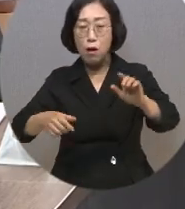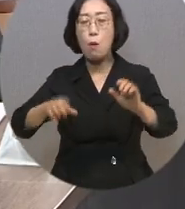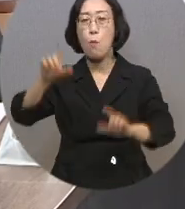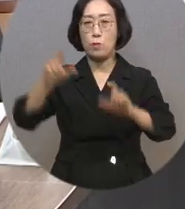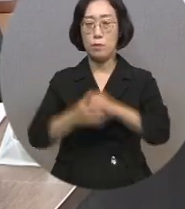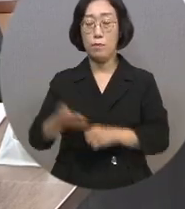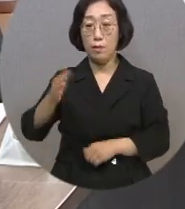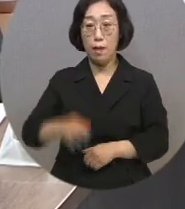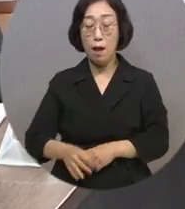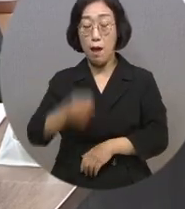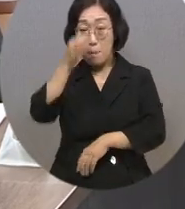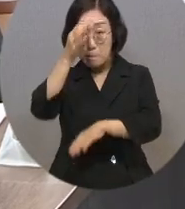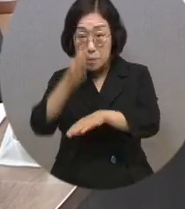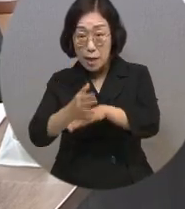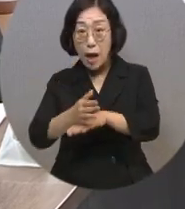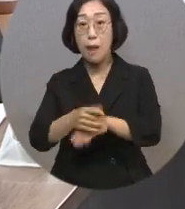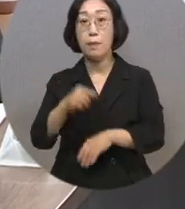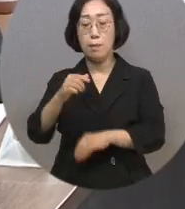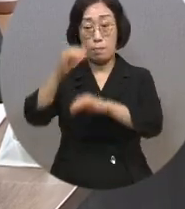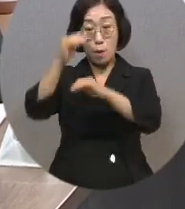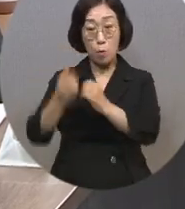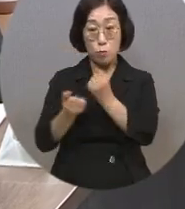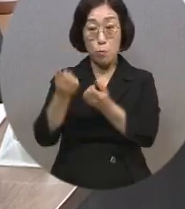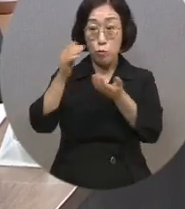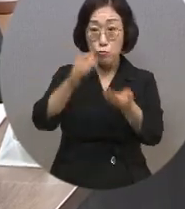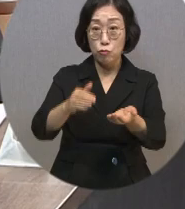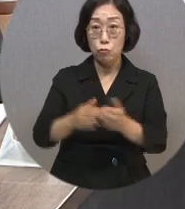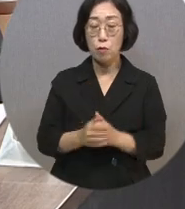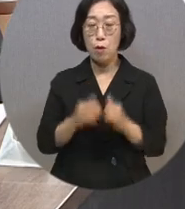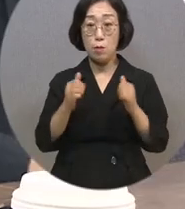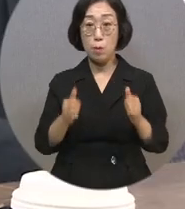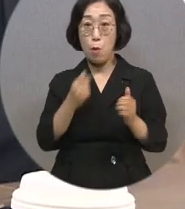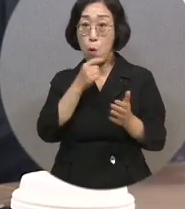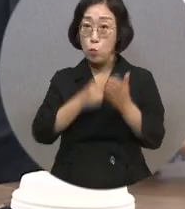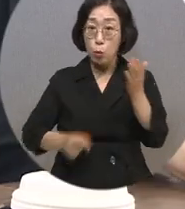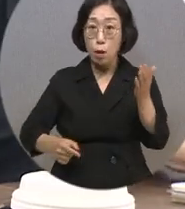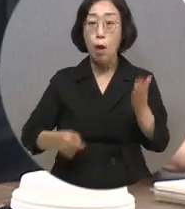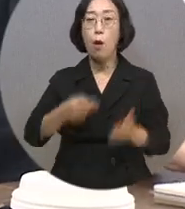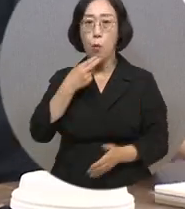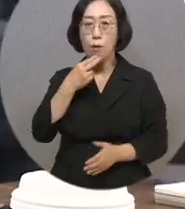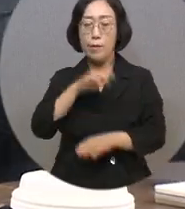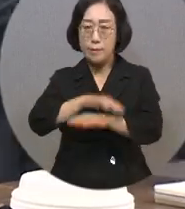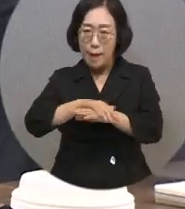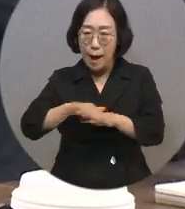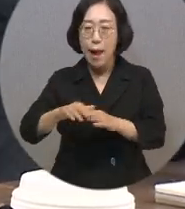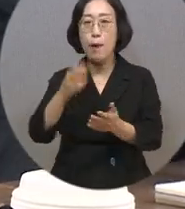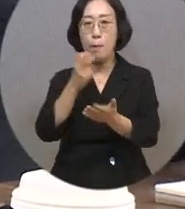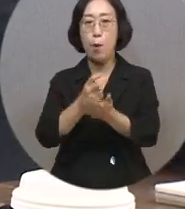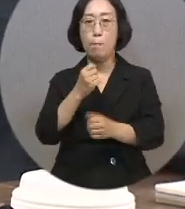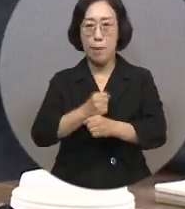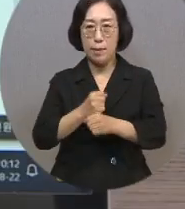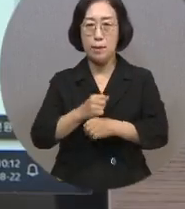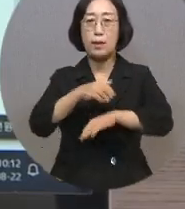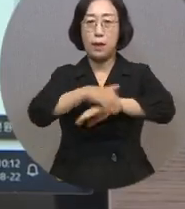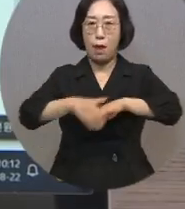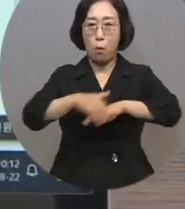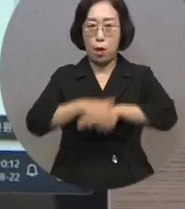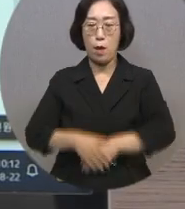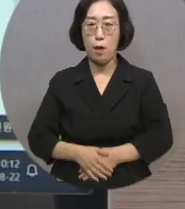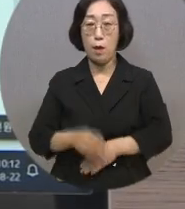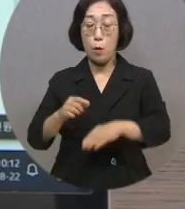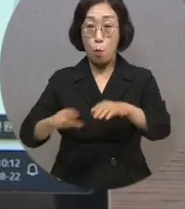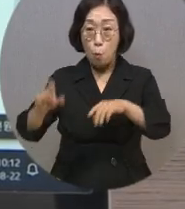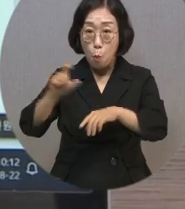추진단은 유감이나 사과 등 재판 과정에 불리할 수 있는 증거의 채택을 제한하는 방안도 검토하기로 했습니다. 이